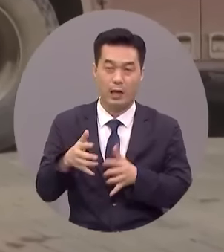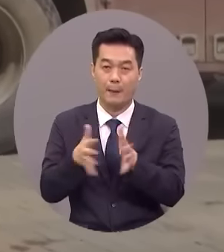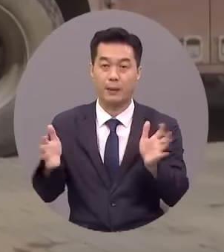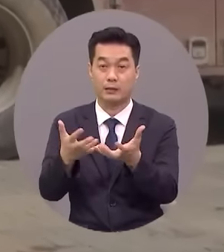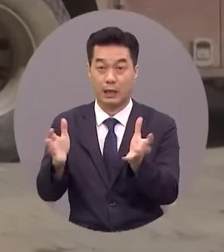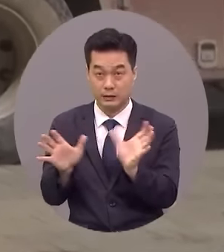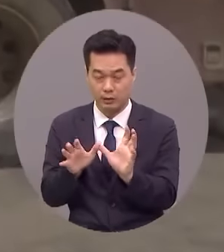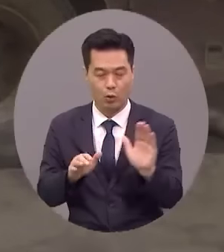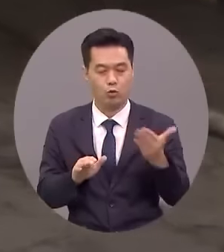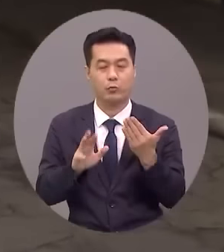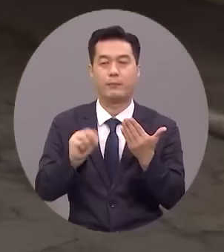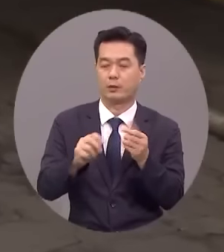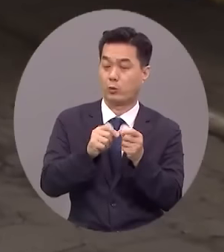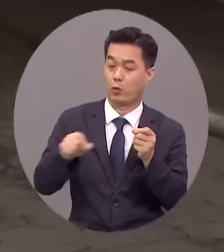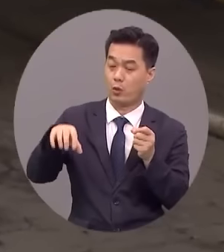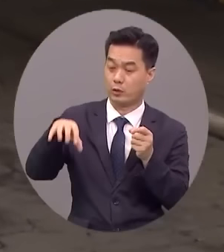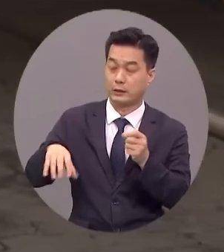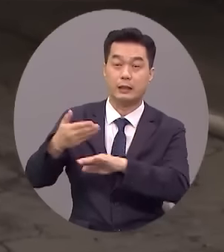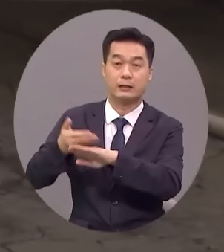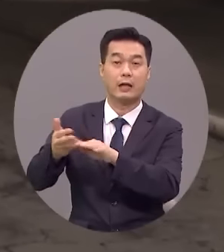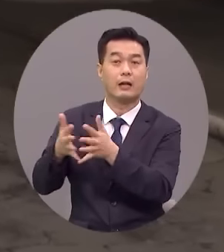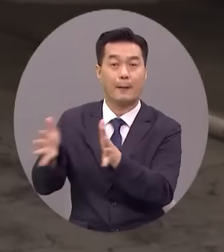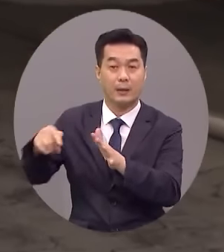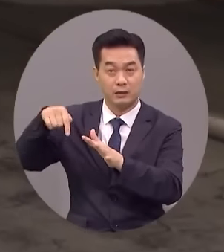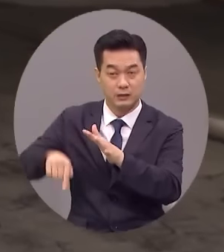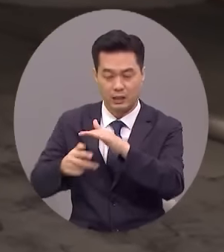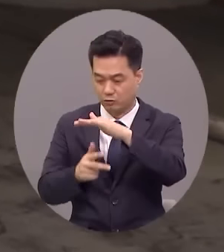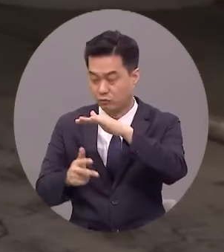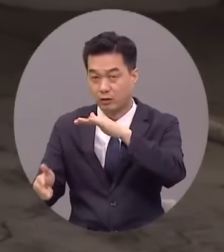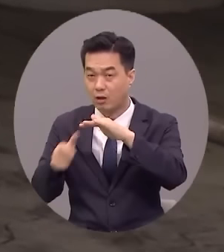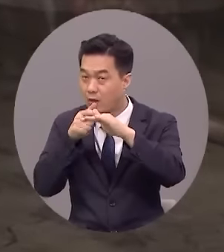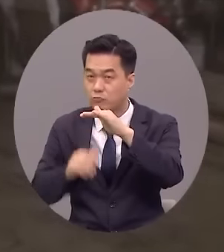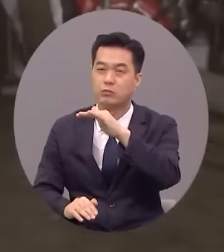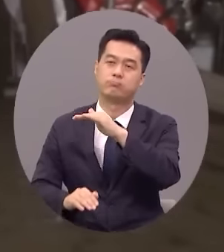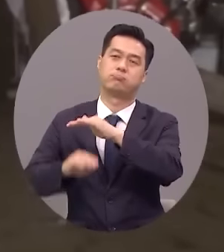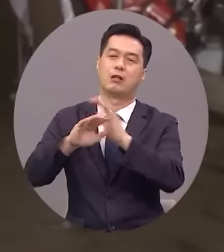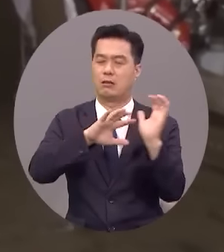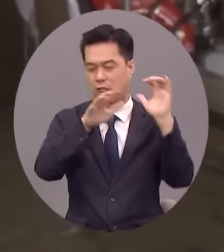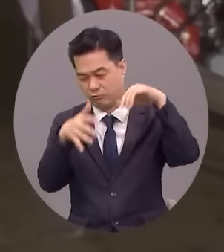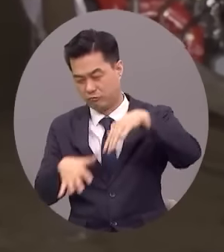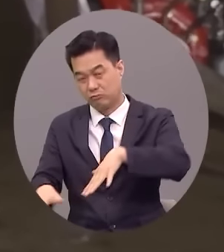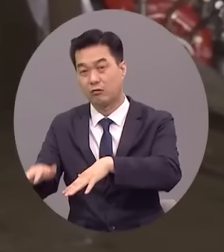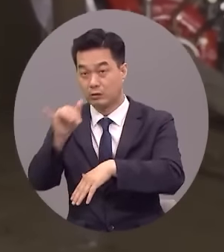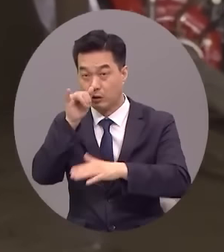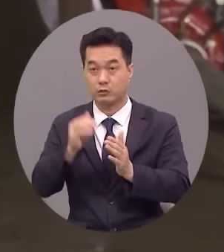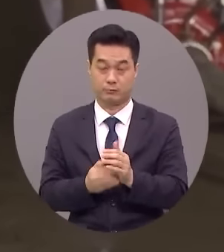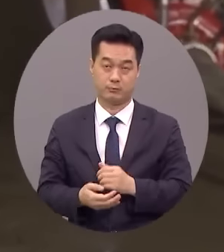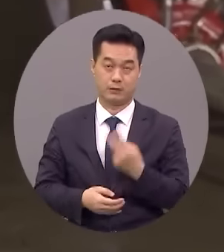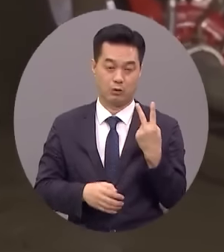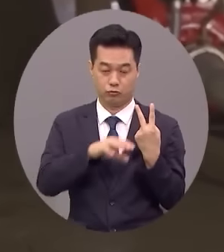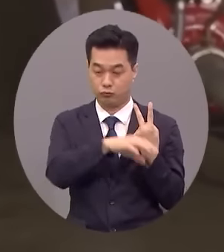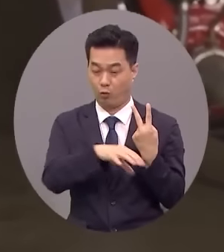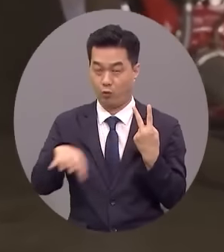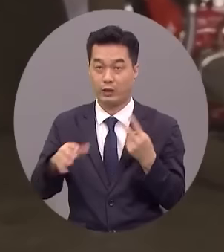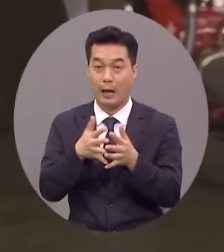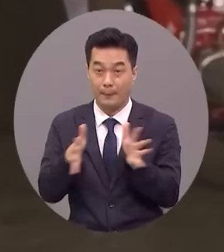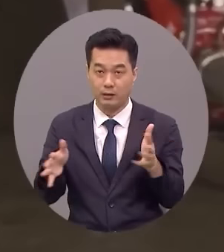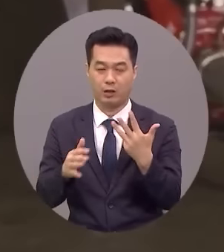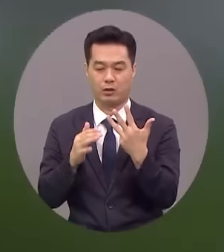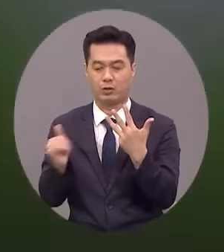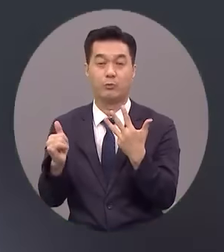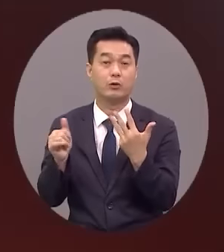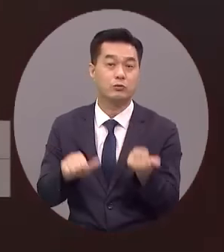단지에서 약 900m 떨어진 또 다른 아파트 지하주차장에도 물이 폭포처럼 쏟아졌습니다. 이 두 곳 아파트에서만